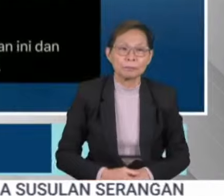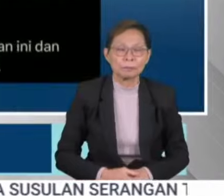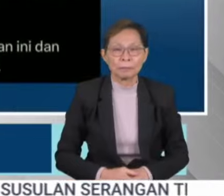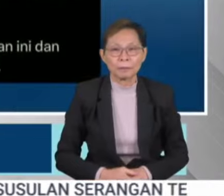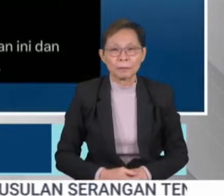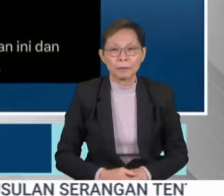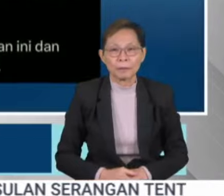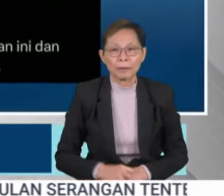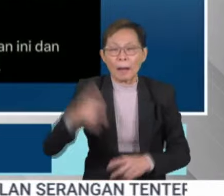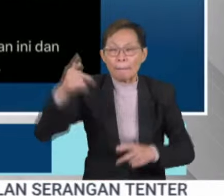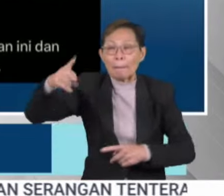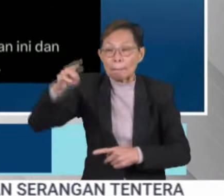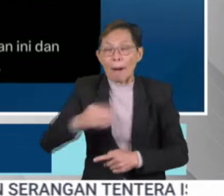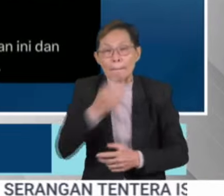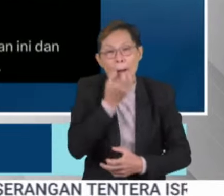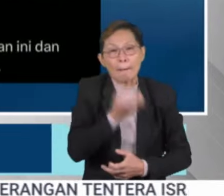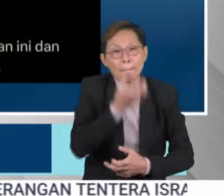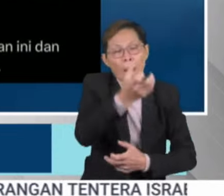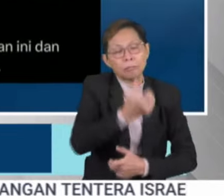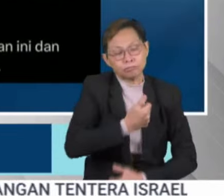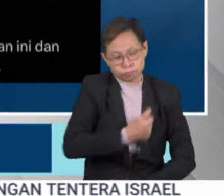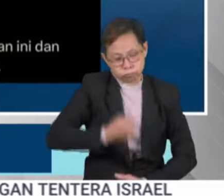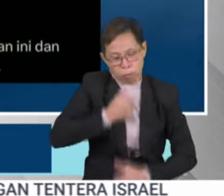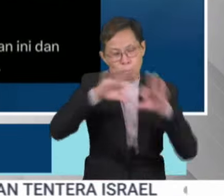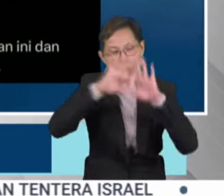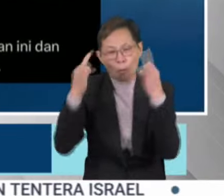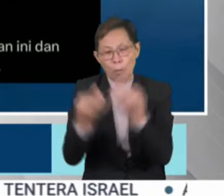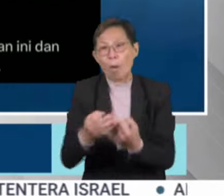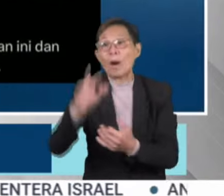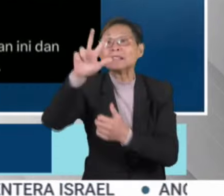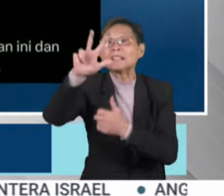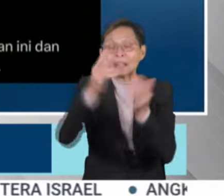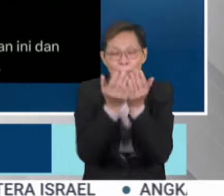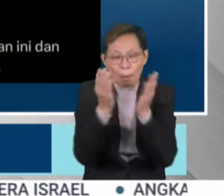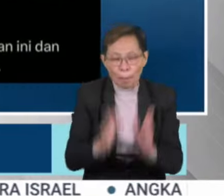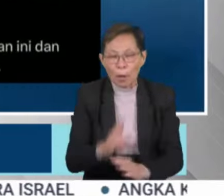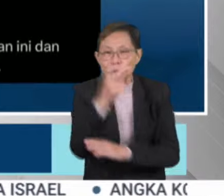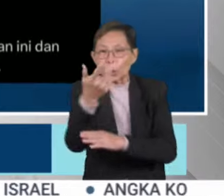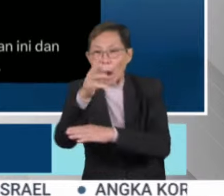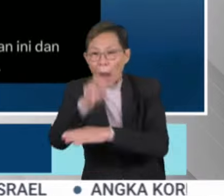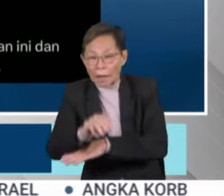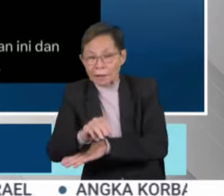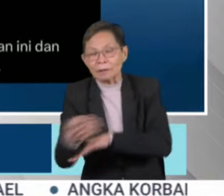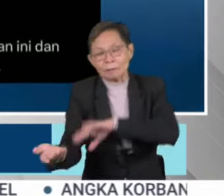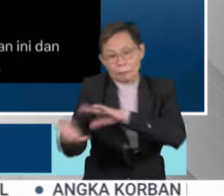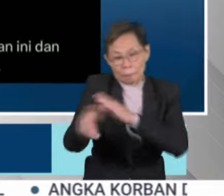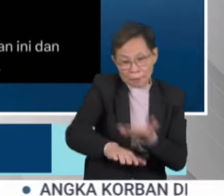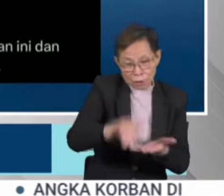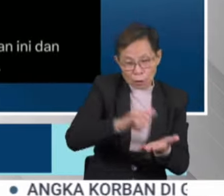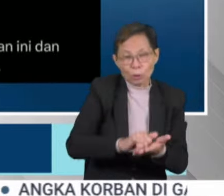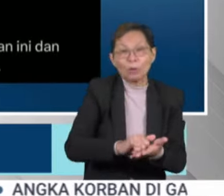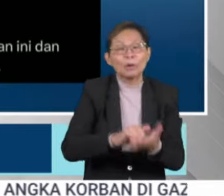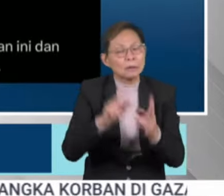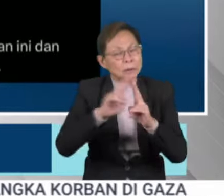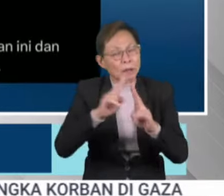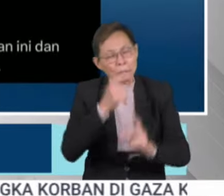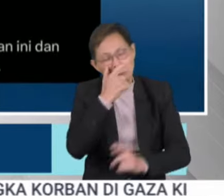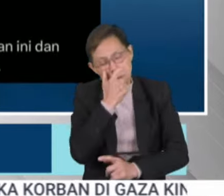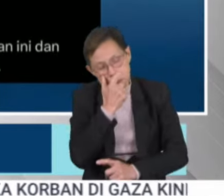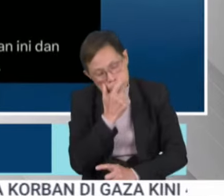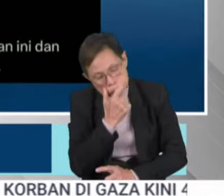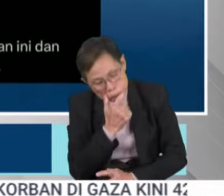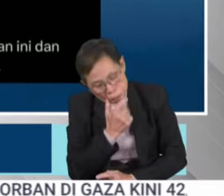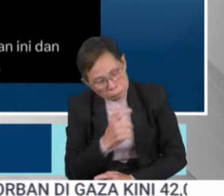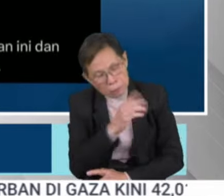Dalam pada itu, Perdana Menteri menzahirkan takziah kepada keluarga tiga penuntut UiTM Dungun yang terkorban. Kes itu sangat menyayat